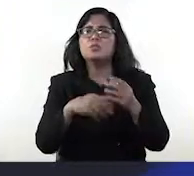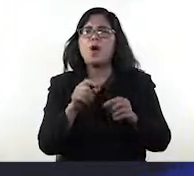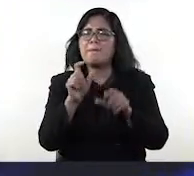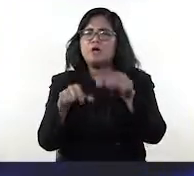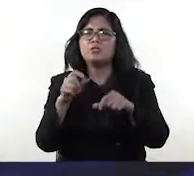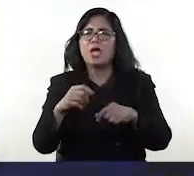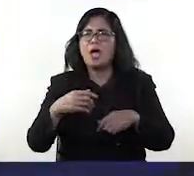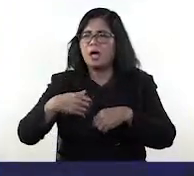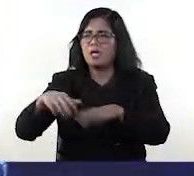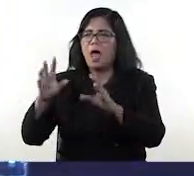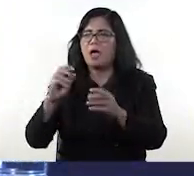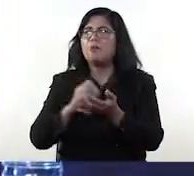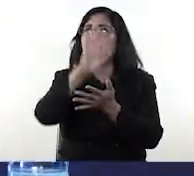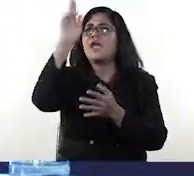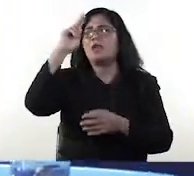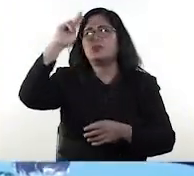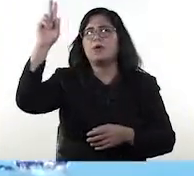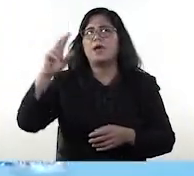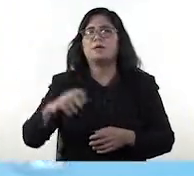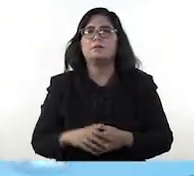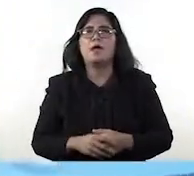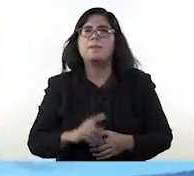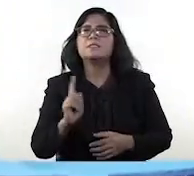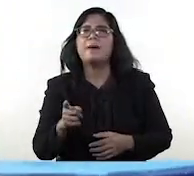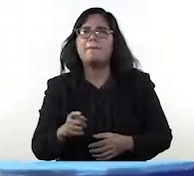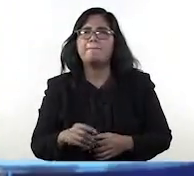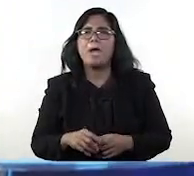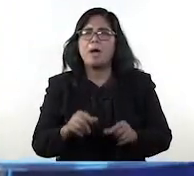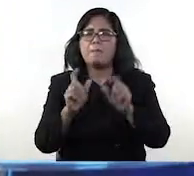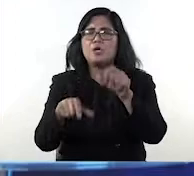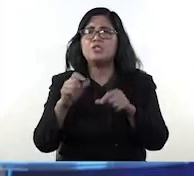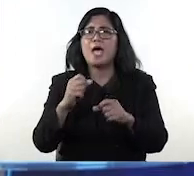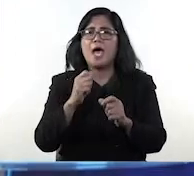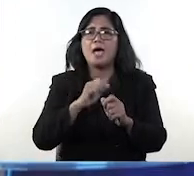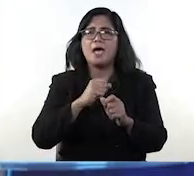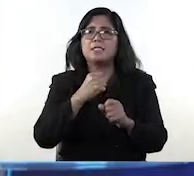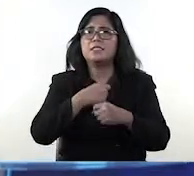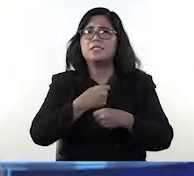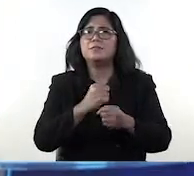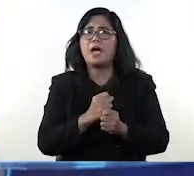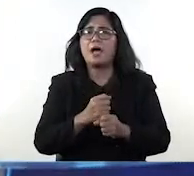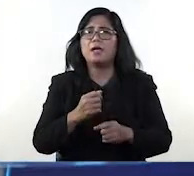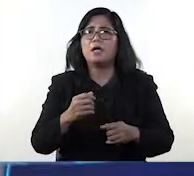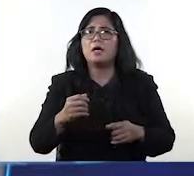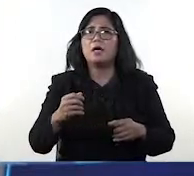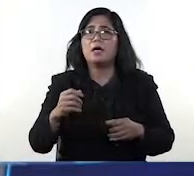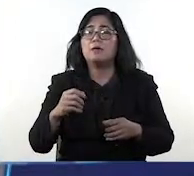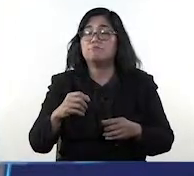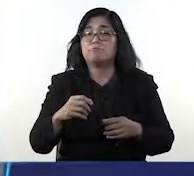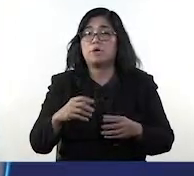roh sebagai kita kembali dipulihkan Kenapa dasarnya Manusia diciptakan dalam Hai tubuh jiwa dan